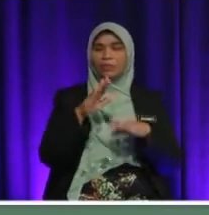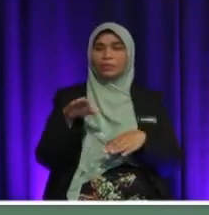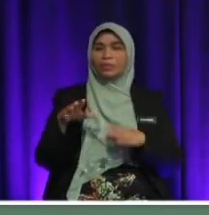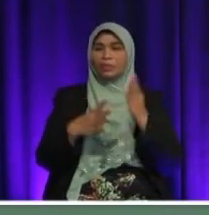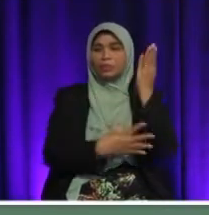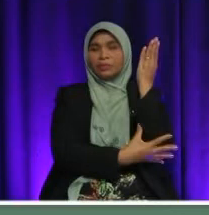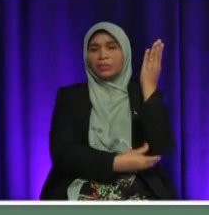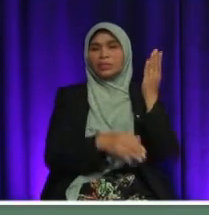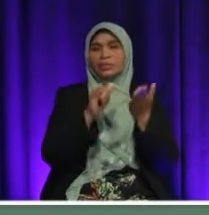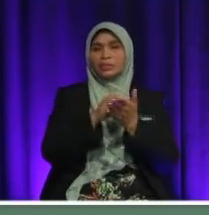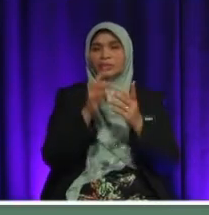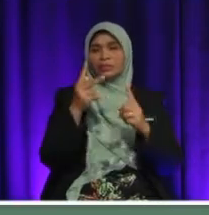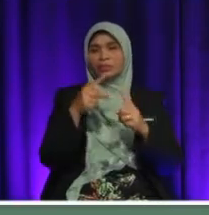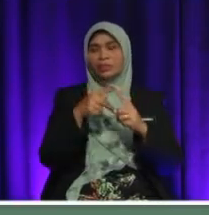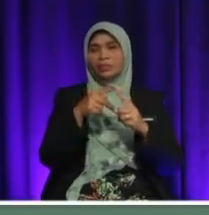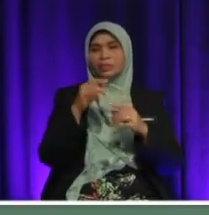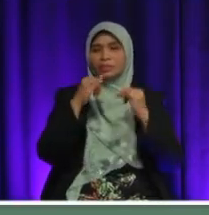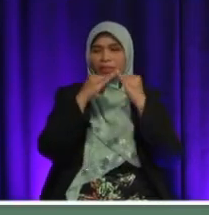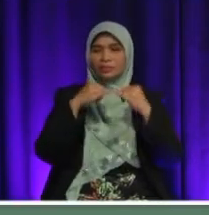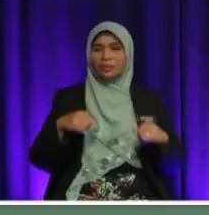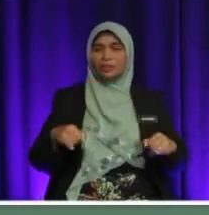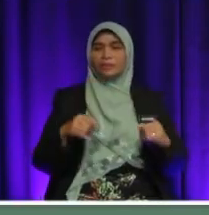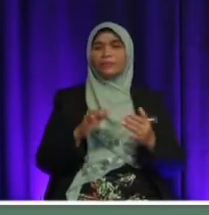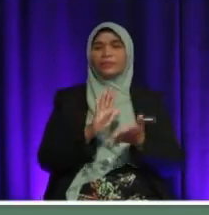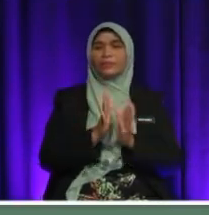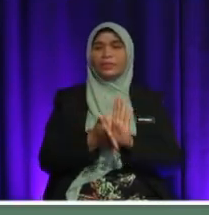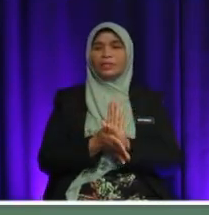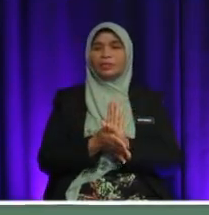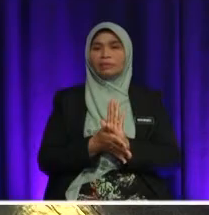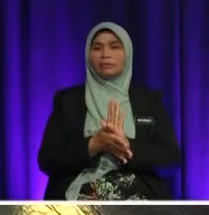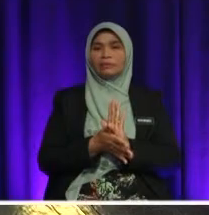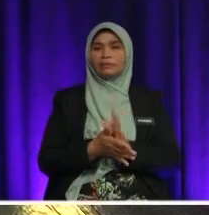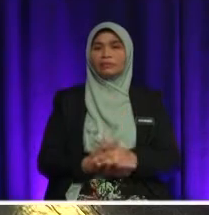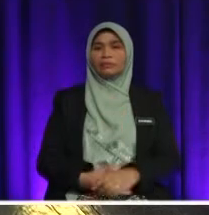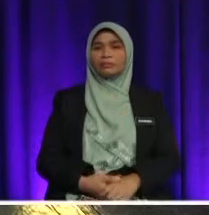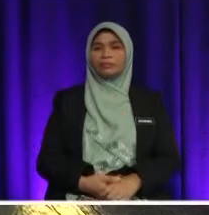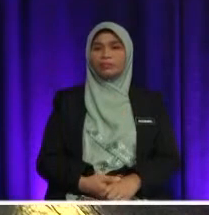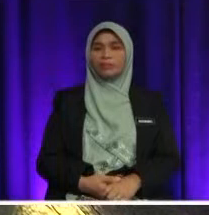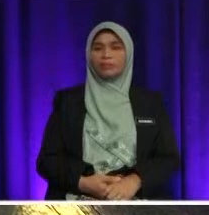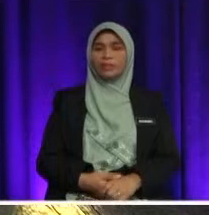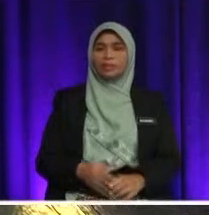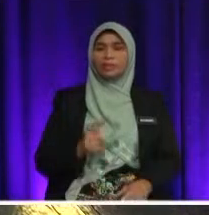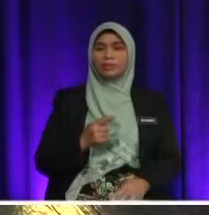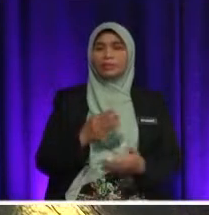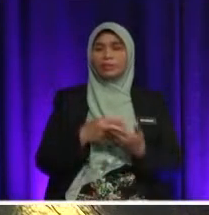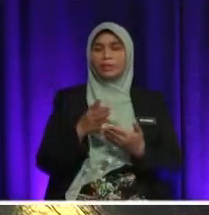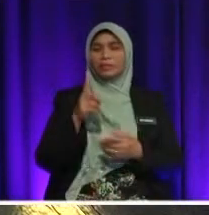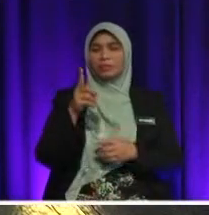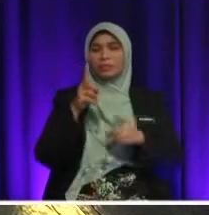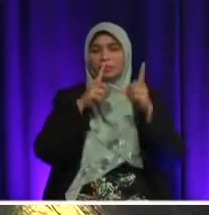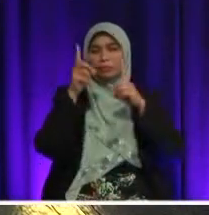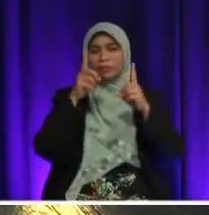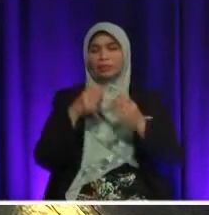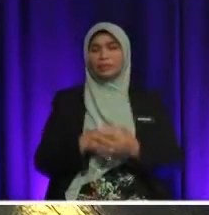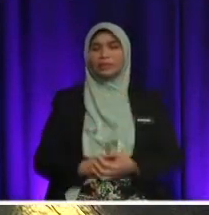itu ke istana Oke jadi bintang untuk untuk ada kita bagi satu bintang itu bintang